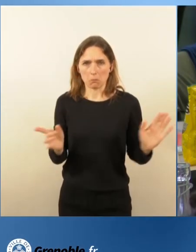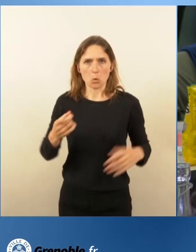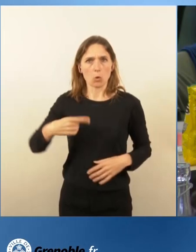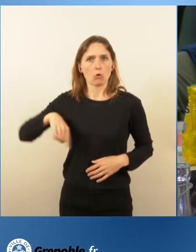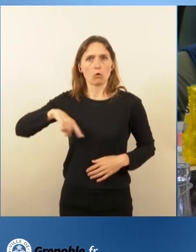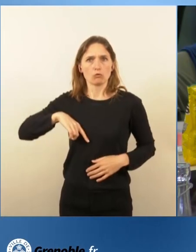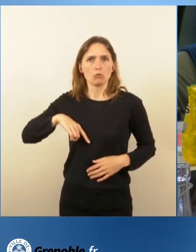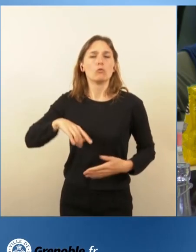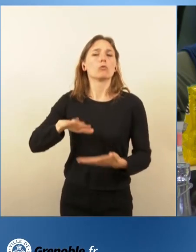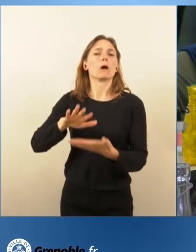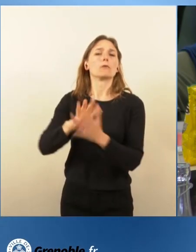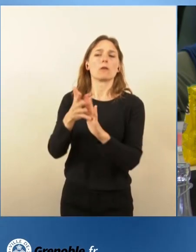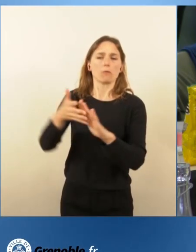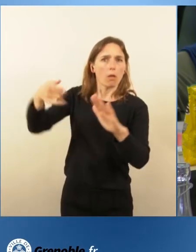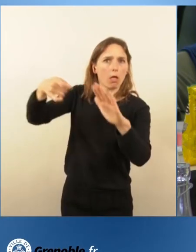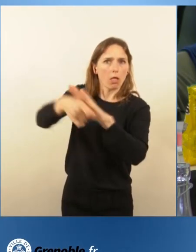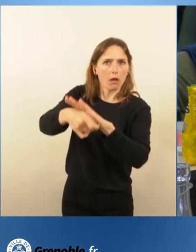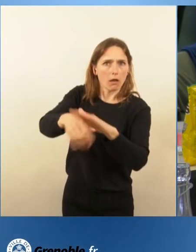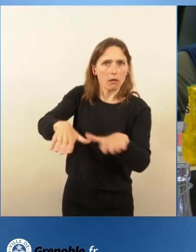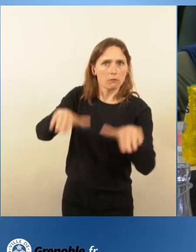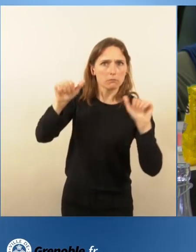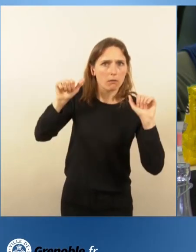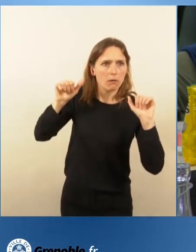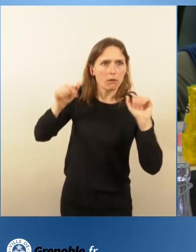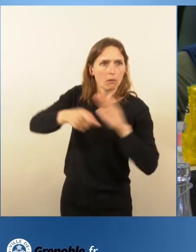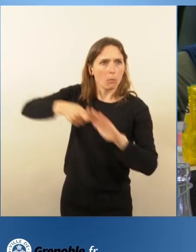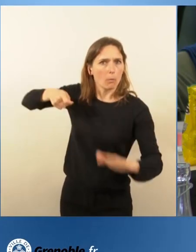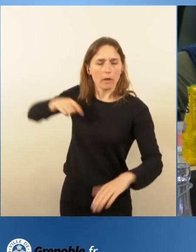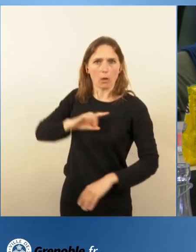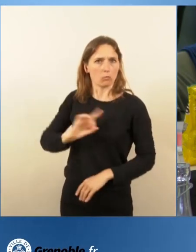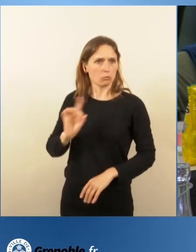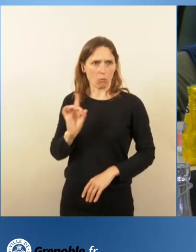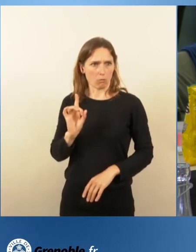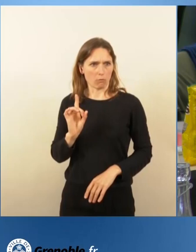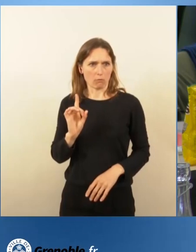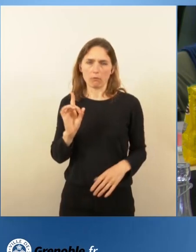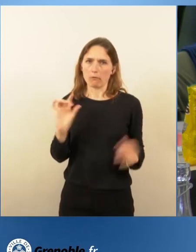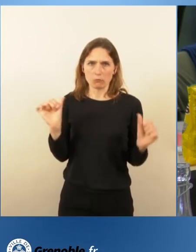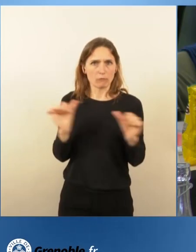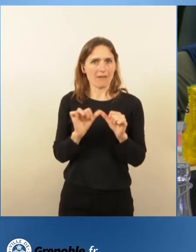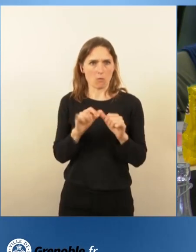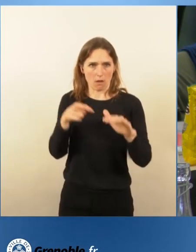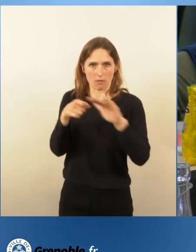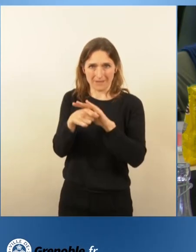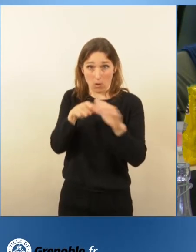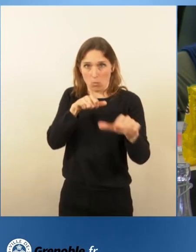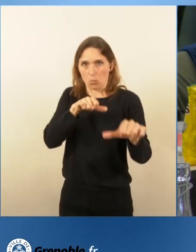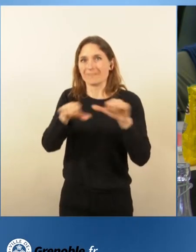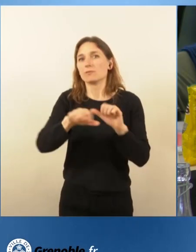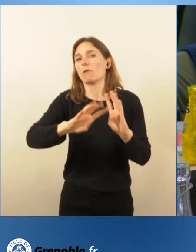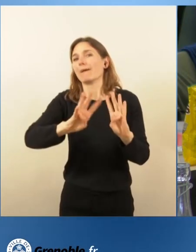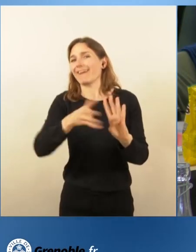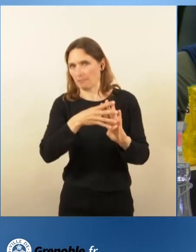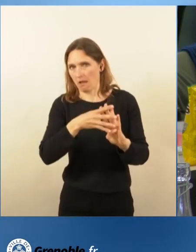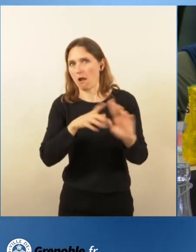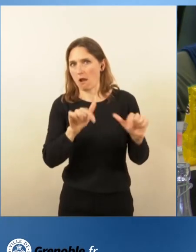arrêter les subventions au périscolaire associatifs nous avons simplement mis des critères pour que les groupes